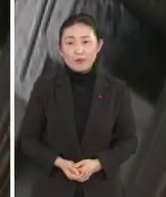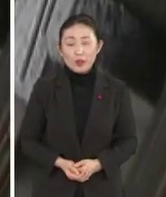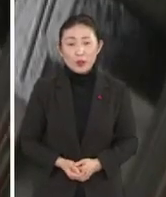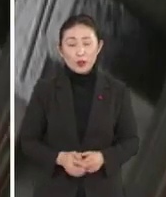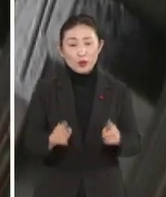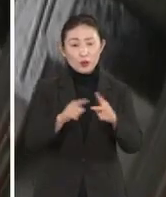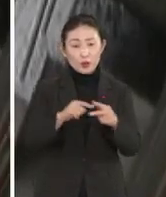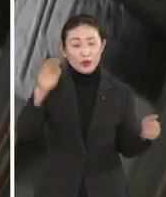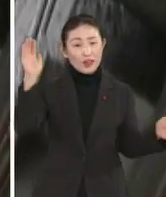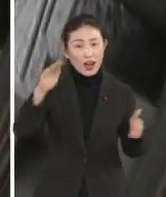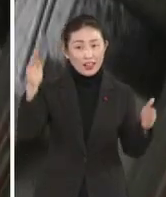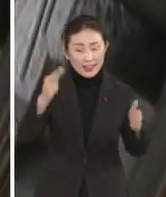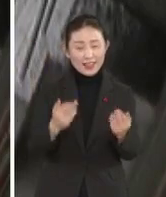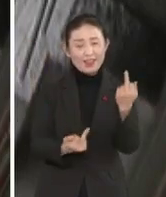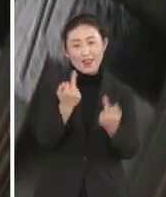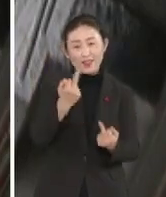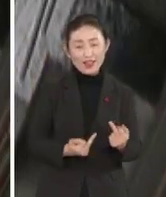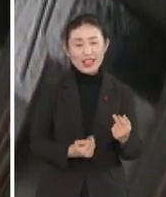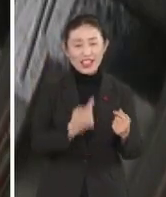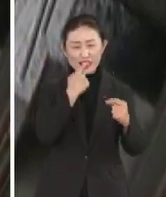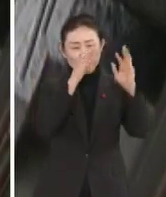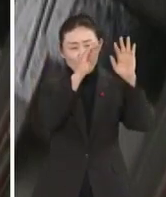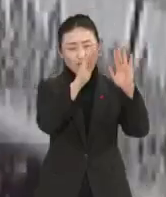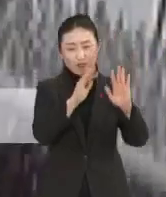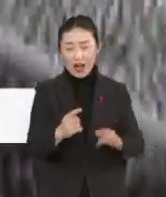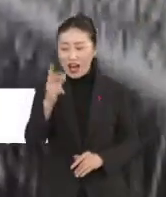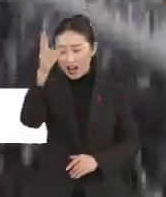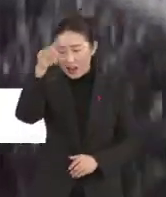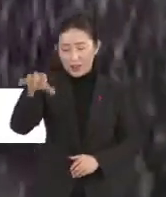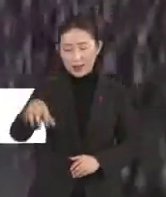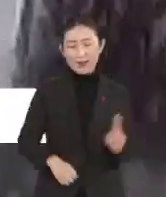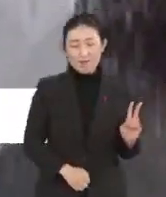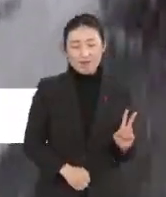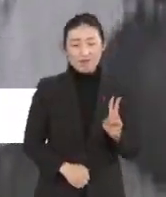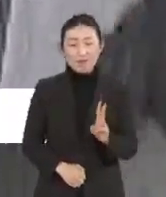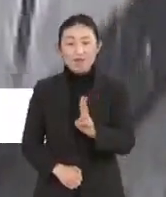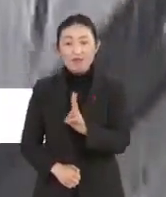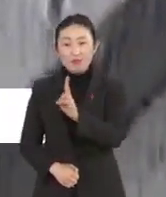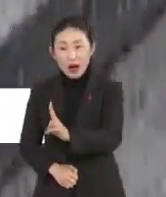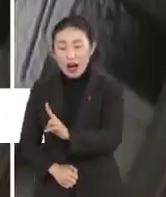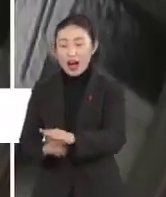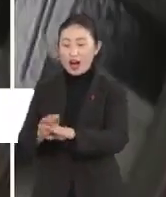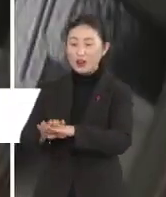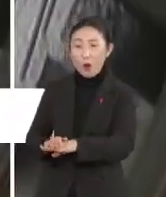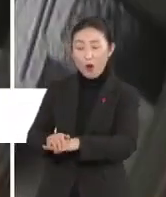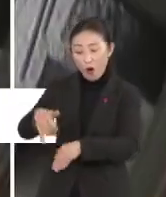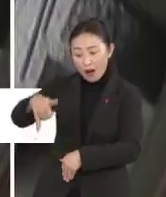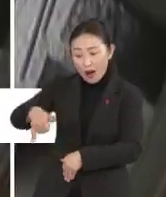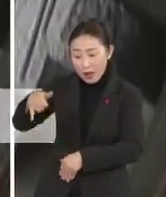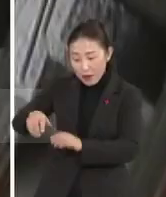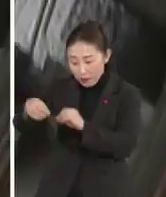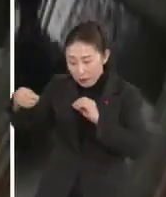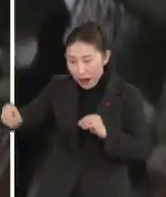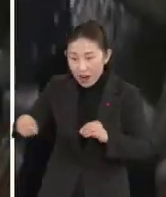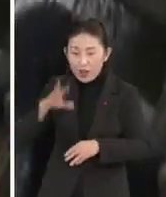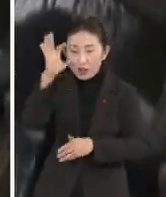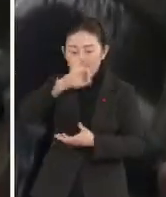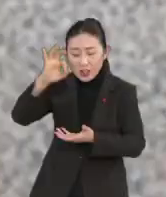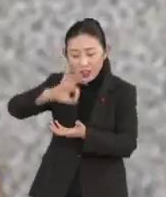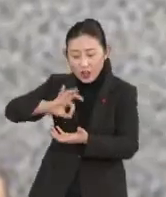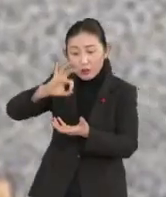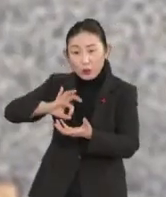초등학생 형제가 눈길을 헤치고 지구대로 찾아옵니다 아이들이 두고 간 가방엔 현금 100만원이든 대지저금통과 어려운